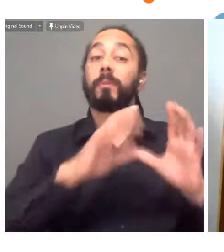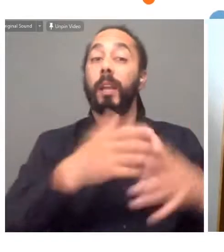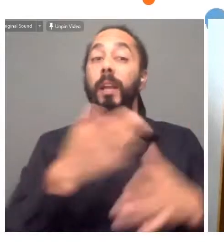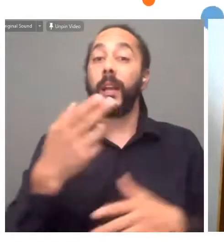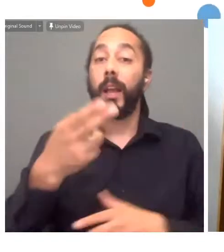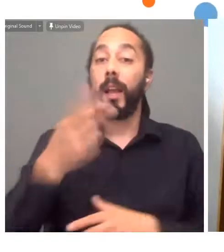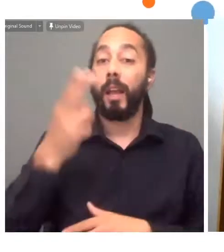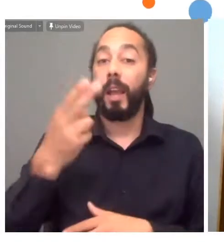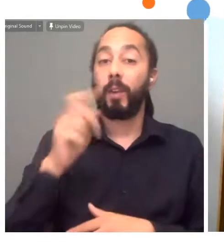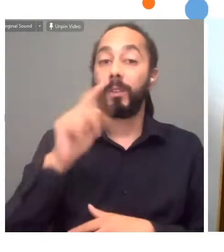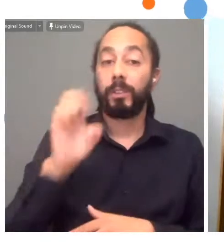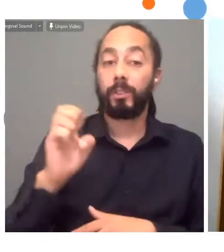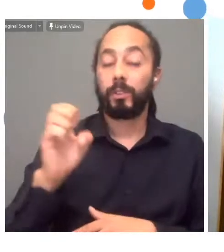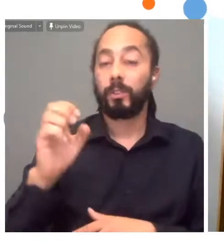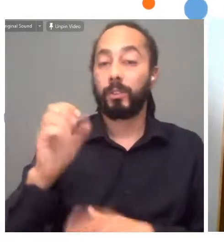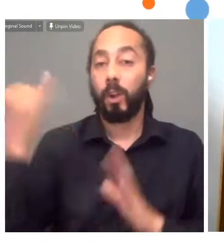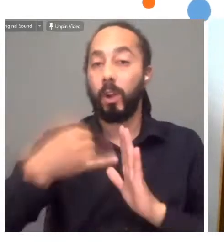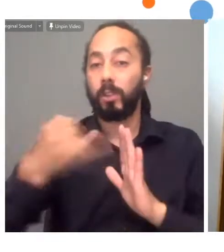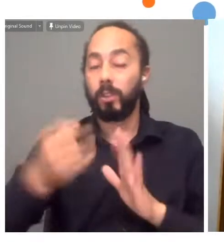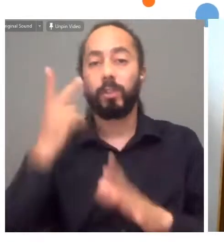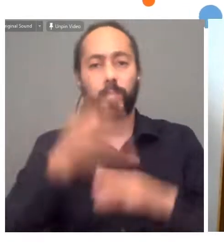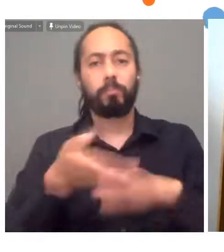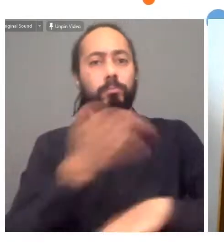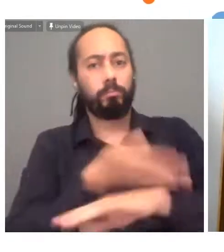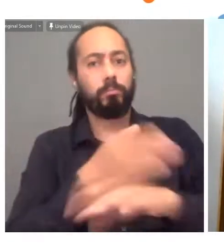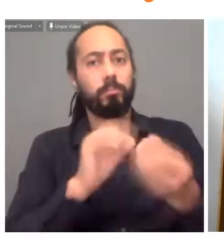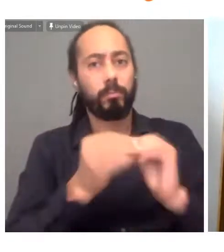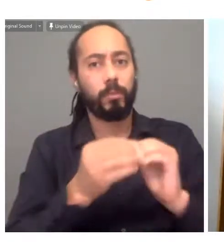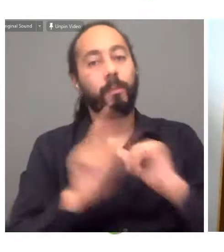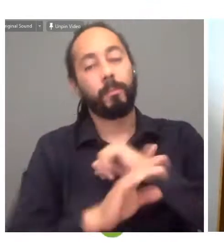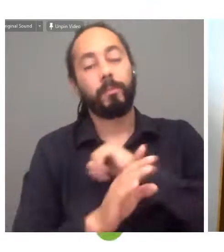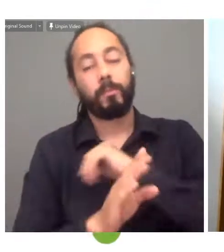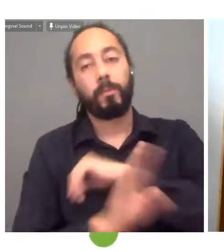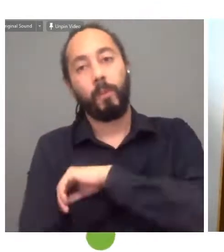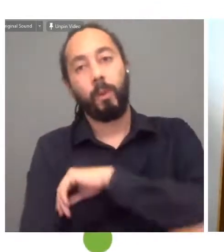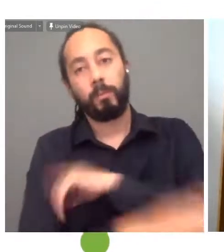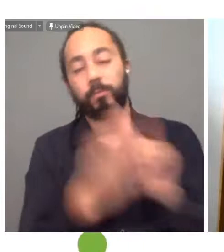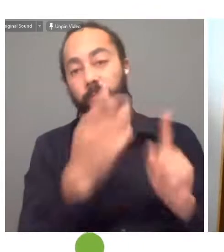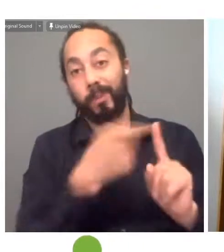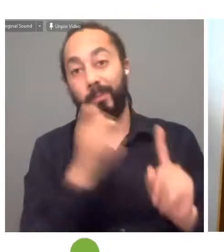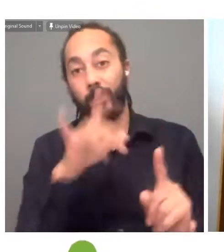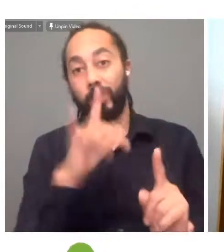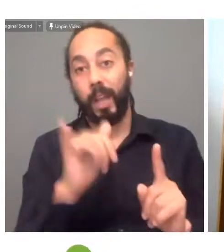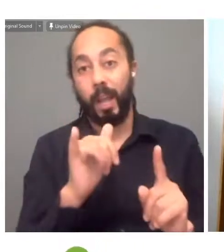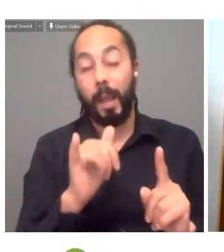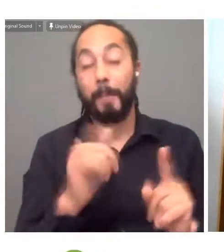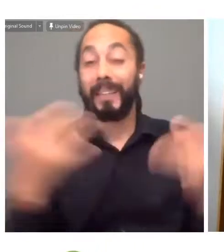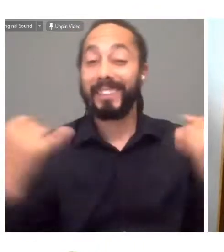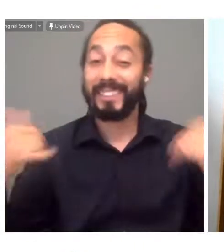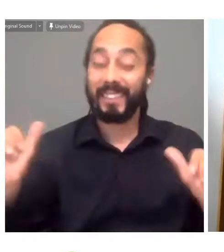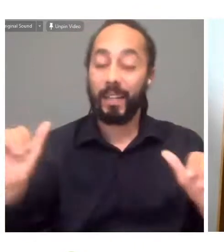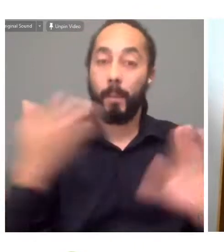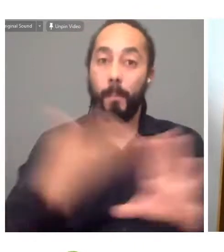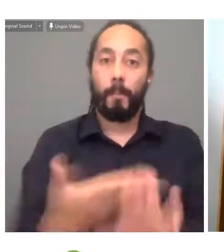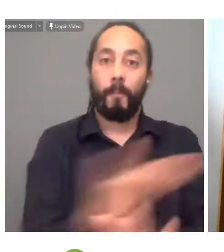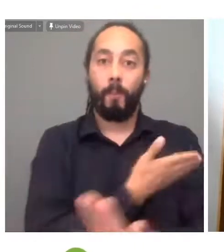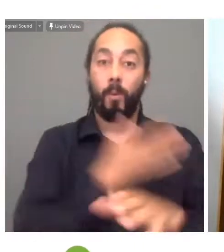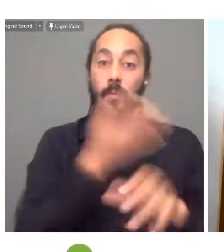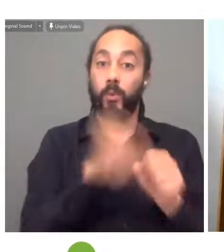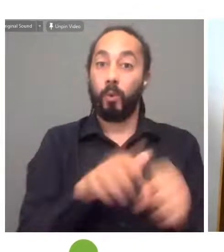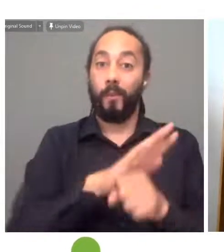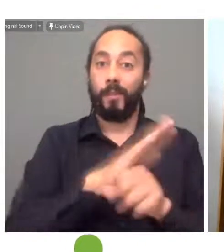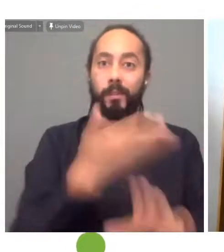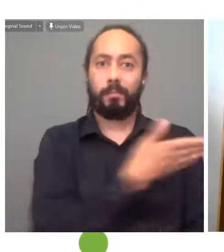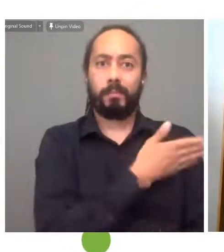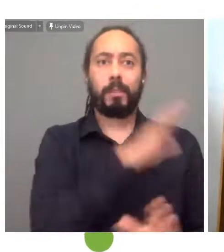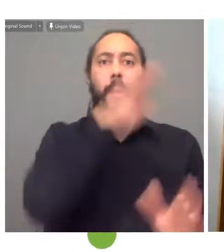this July, employment is still well below pre-pandemic levels. We will need to do more to support the recovery,